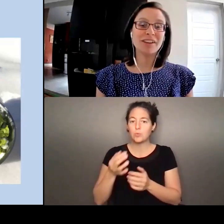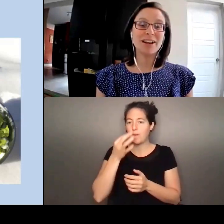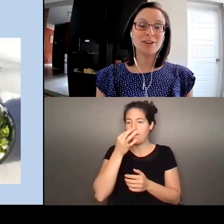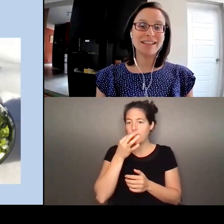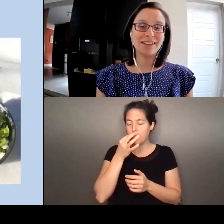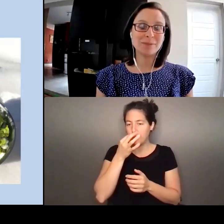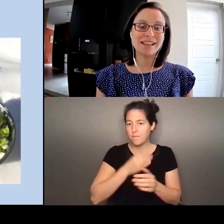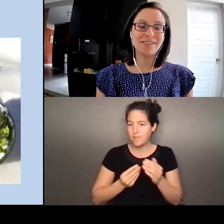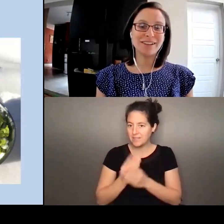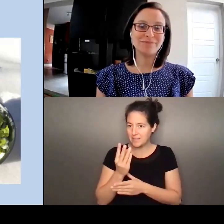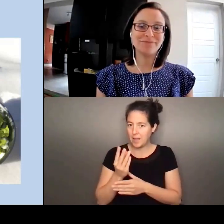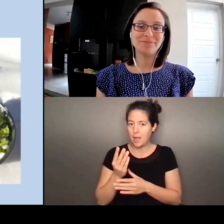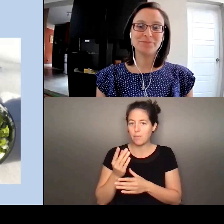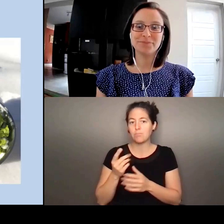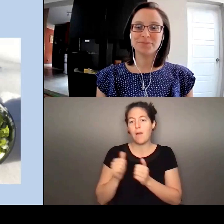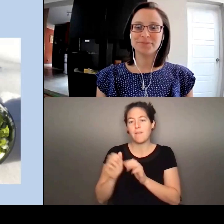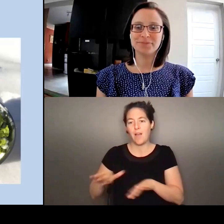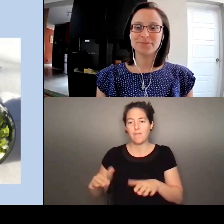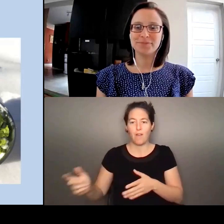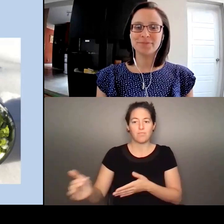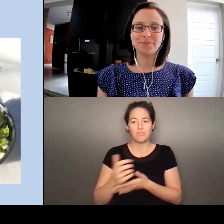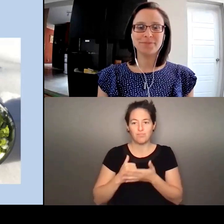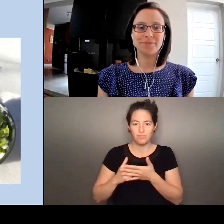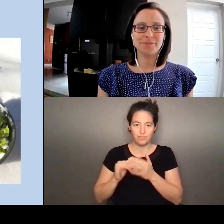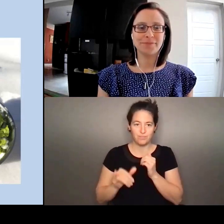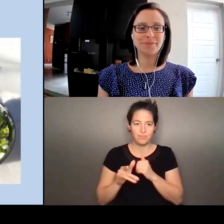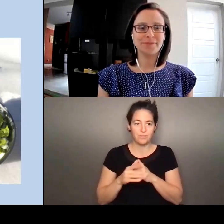que j'avais récoltées avec mes enfants.